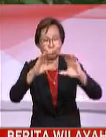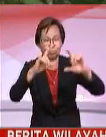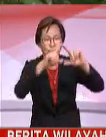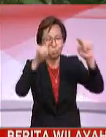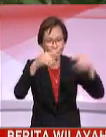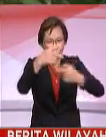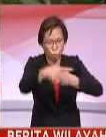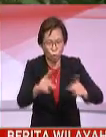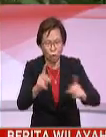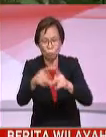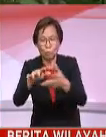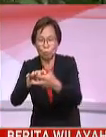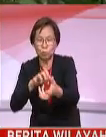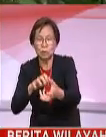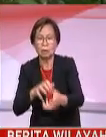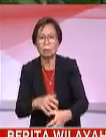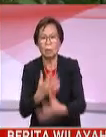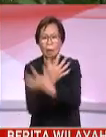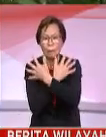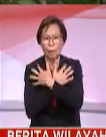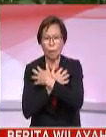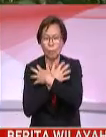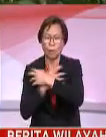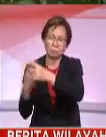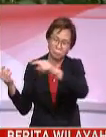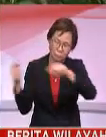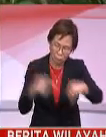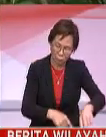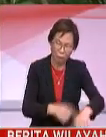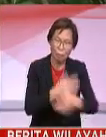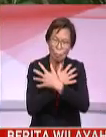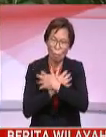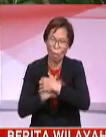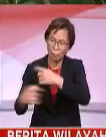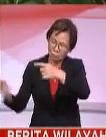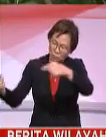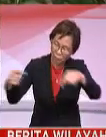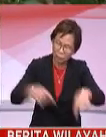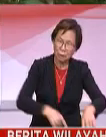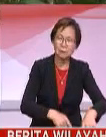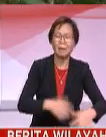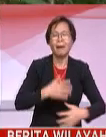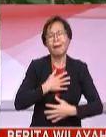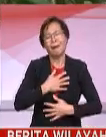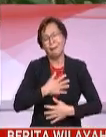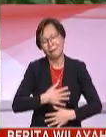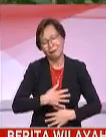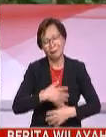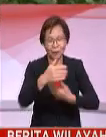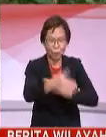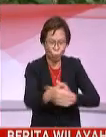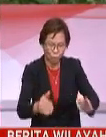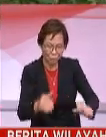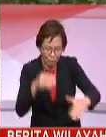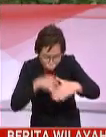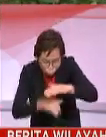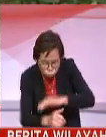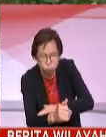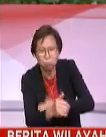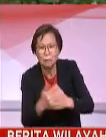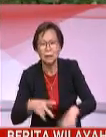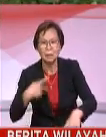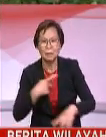Beruang dah masuk dan saya rasa itulah mana apabila dia masuk saya rasa lega kerana selama ini kita dah